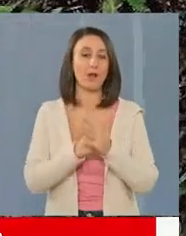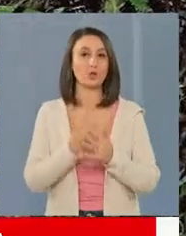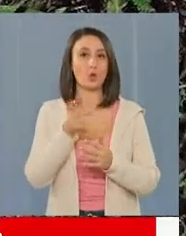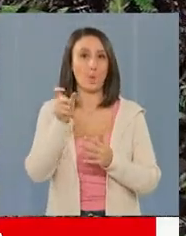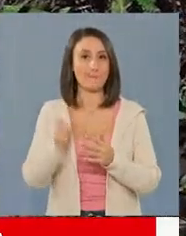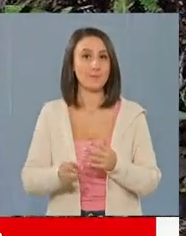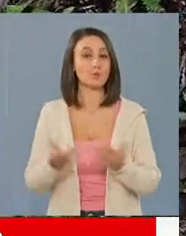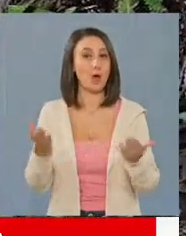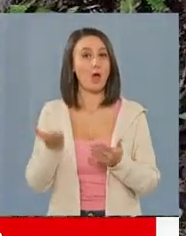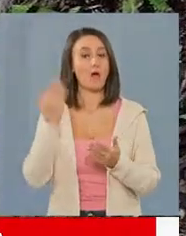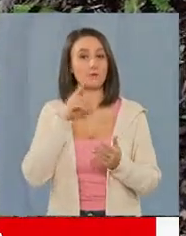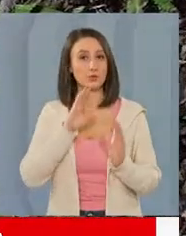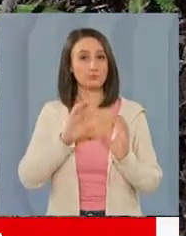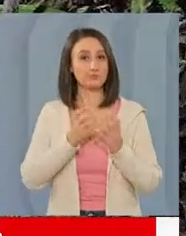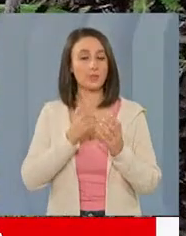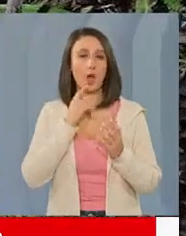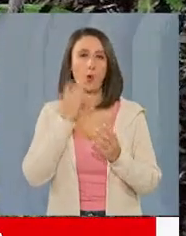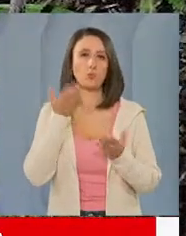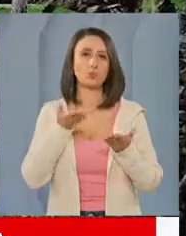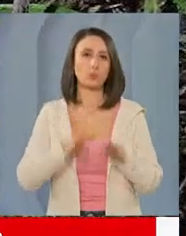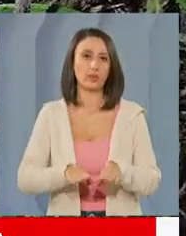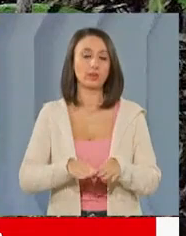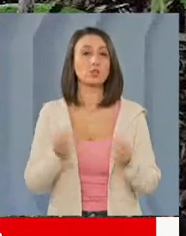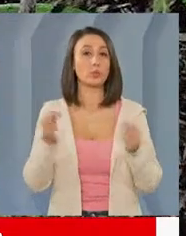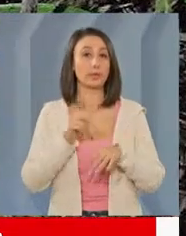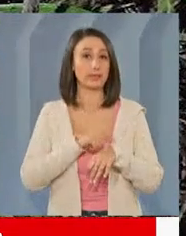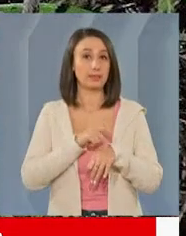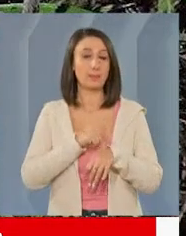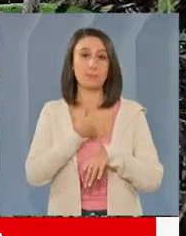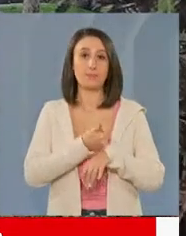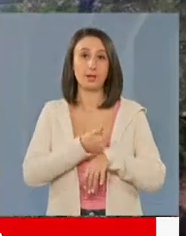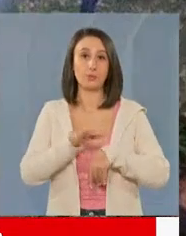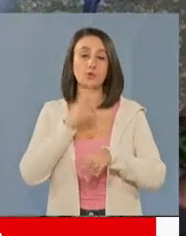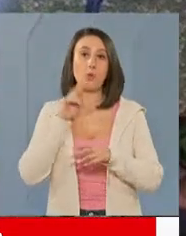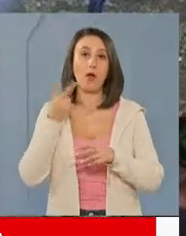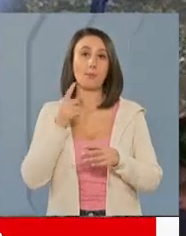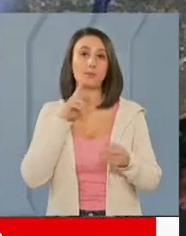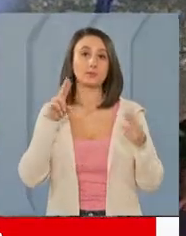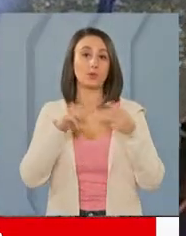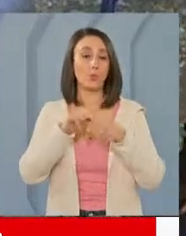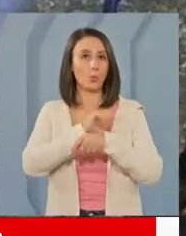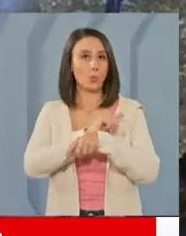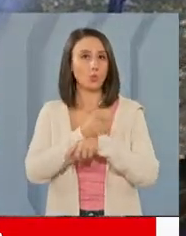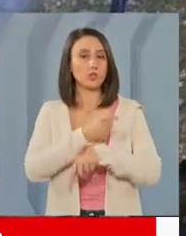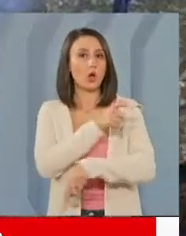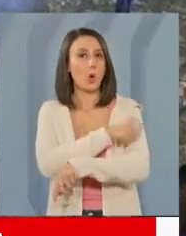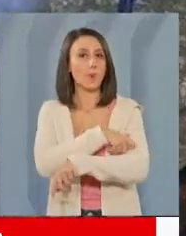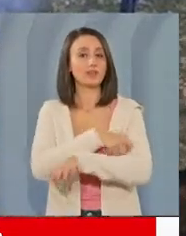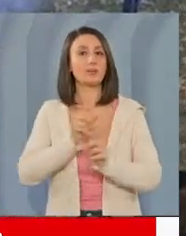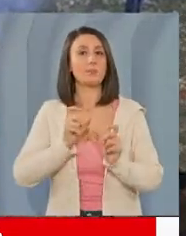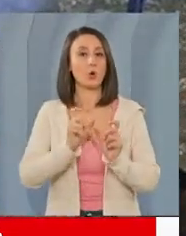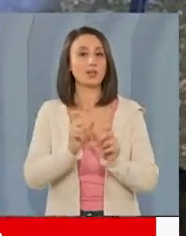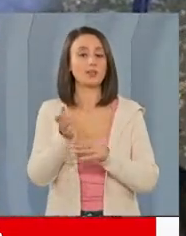două persoane care se aflau în perimetru și au pierdut viața la scurt timp premierul polonez a convocat o reuniune urgent a unei comitet pentru